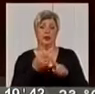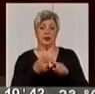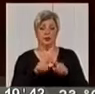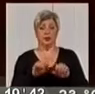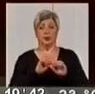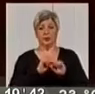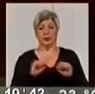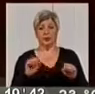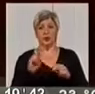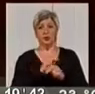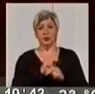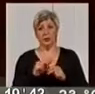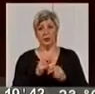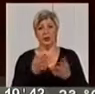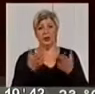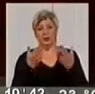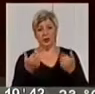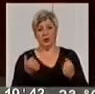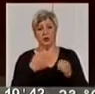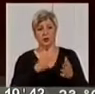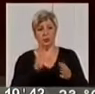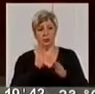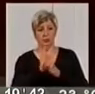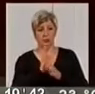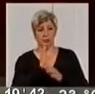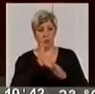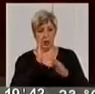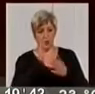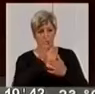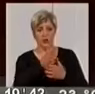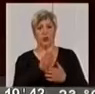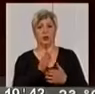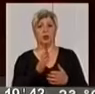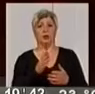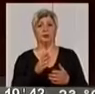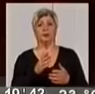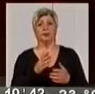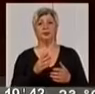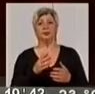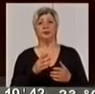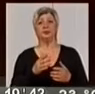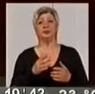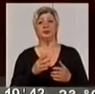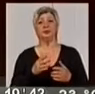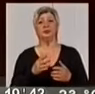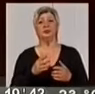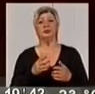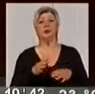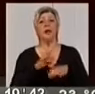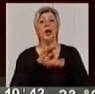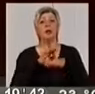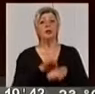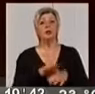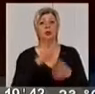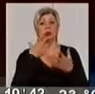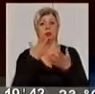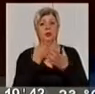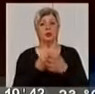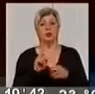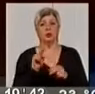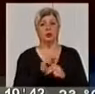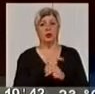напрямки, безумовно, воно націлює в цьому напрямку. Але, скажімо, вони ведуть свою виховну роботу,